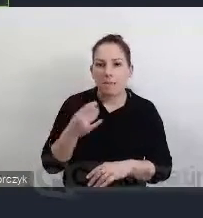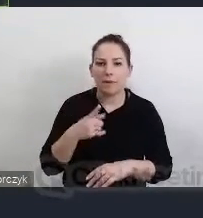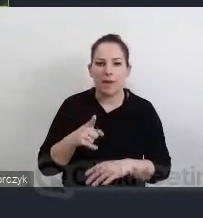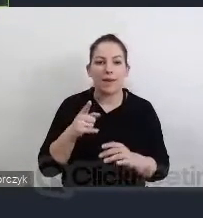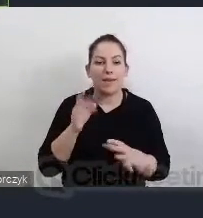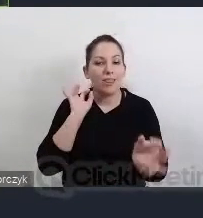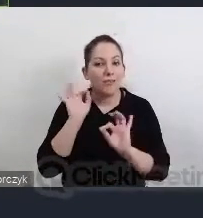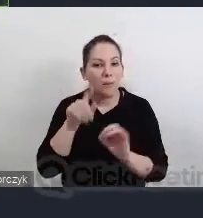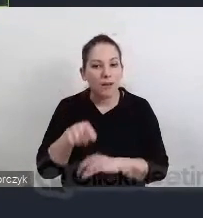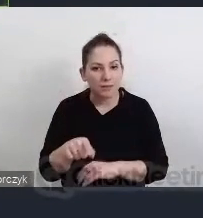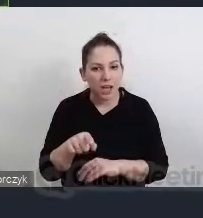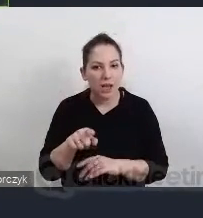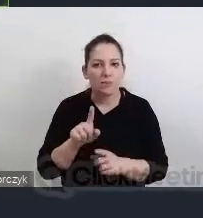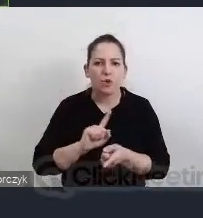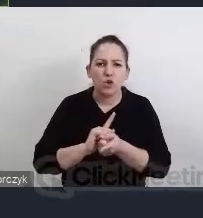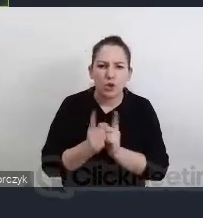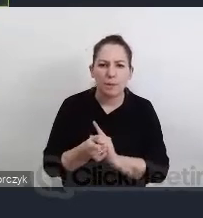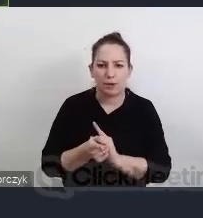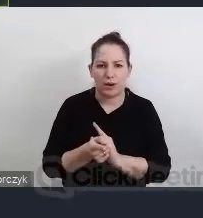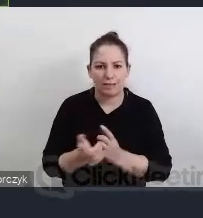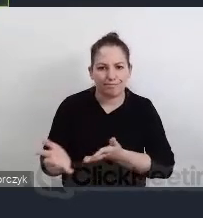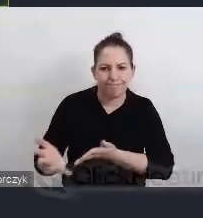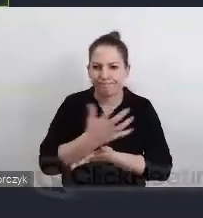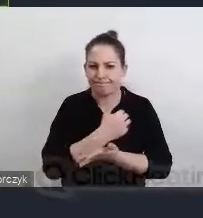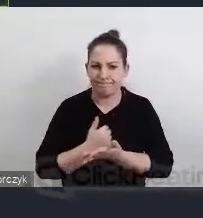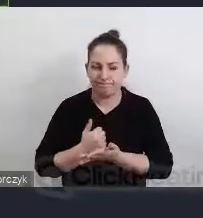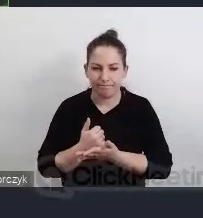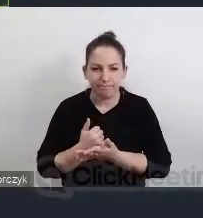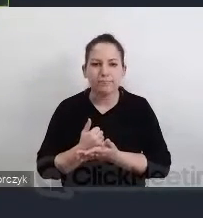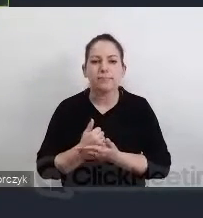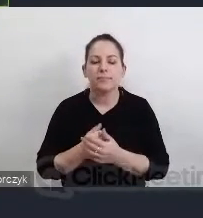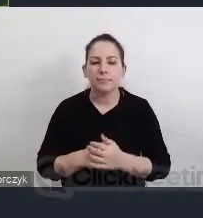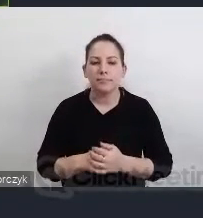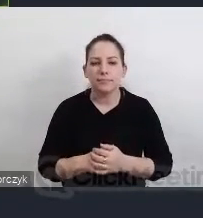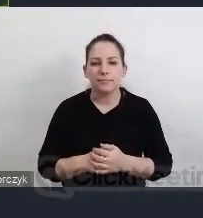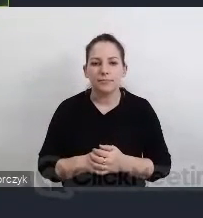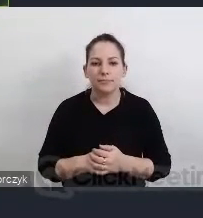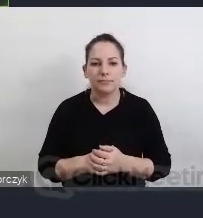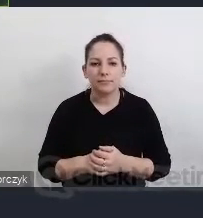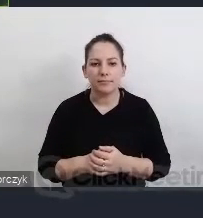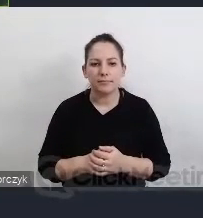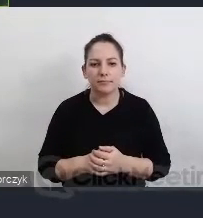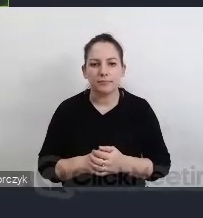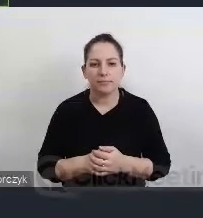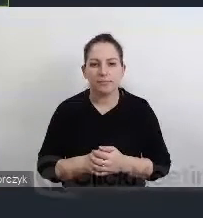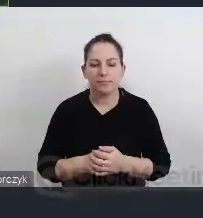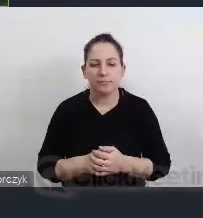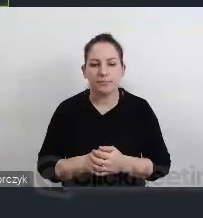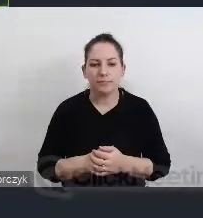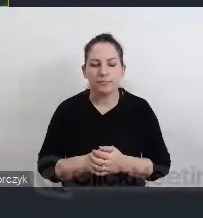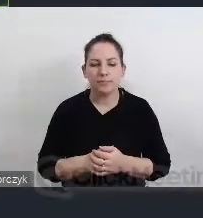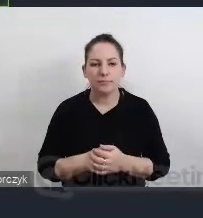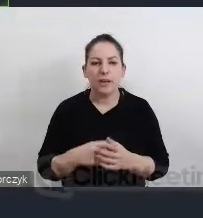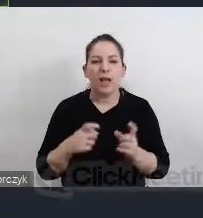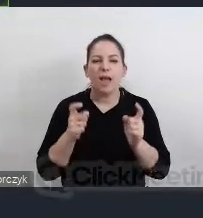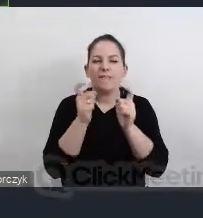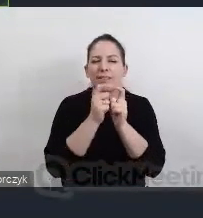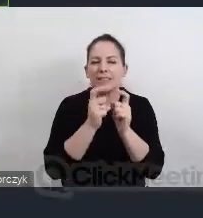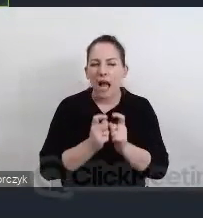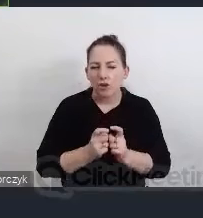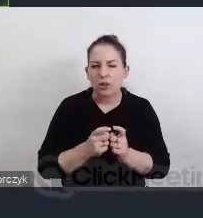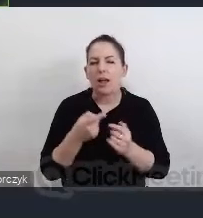były szybciej zbierane. Tutaj te wskaźniki pewnie byłyby